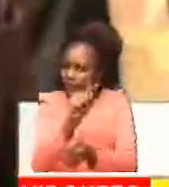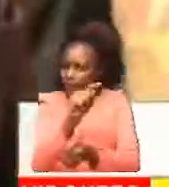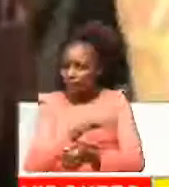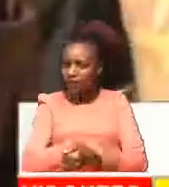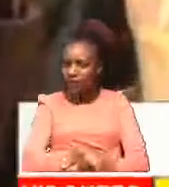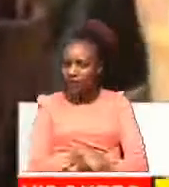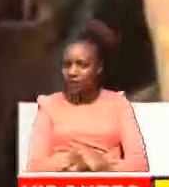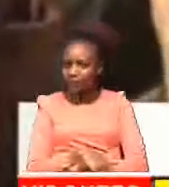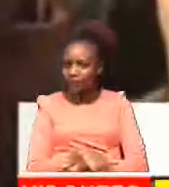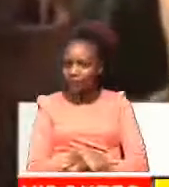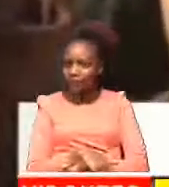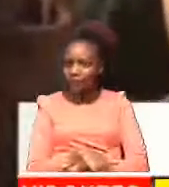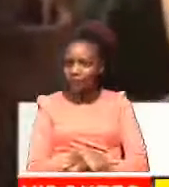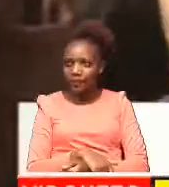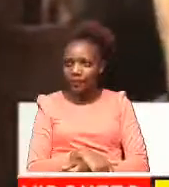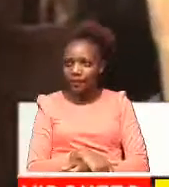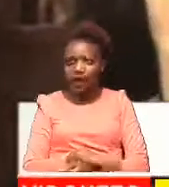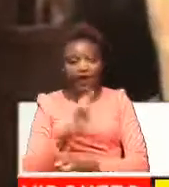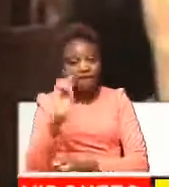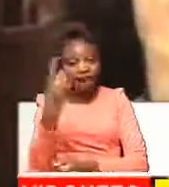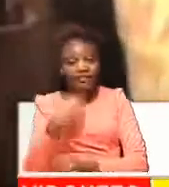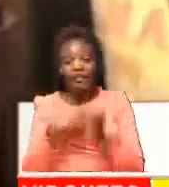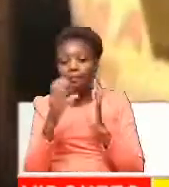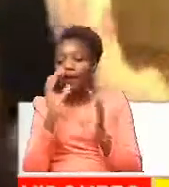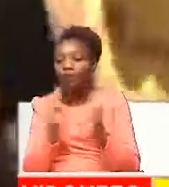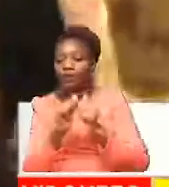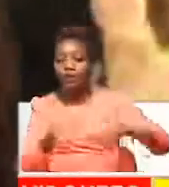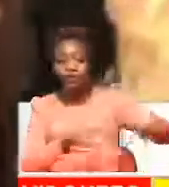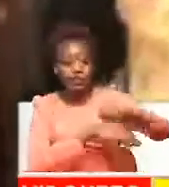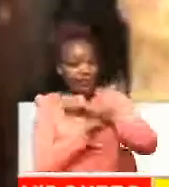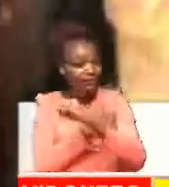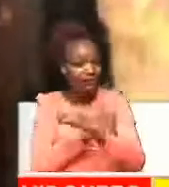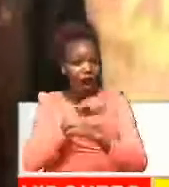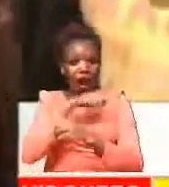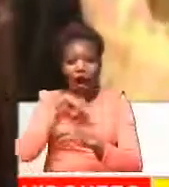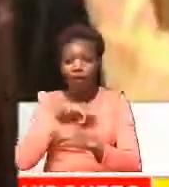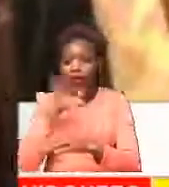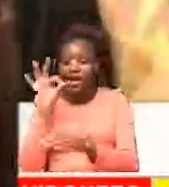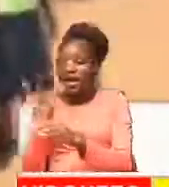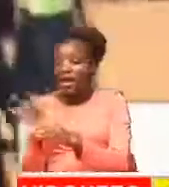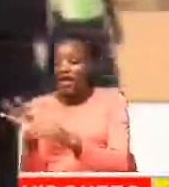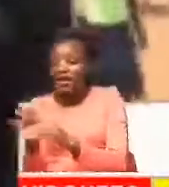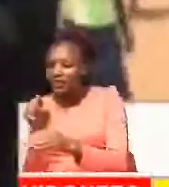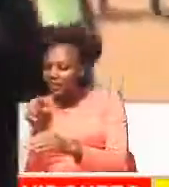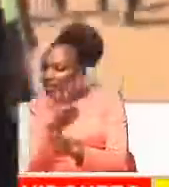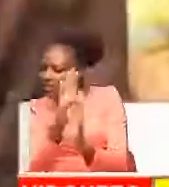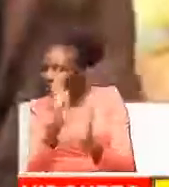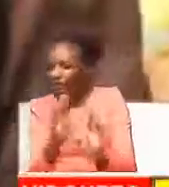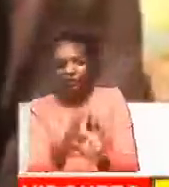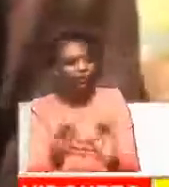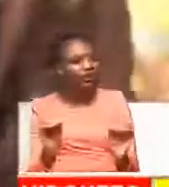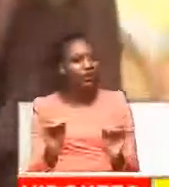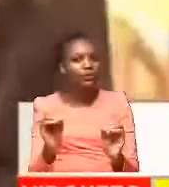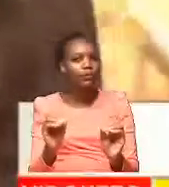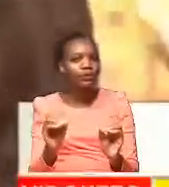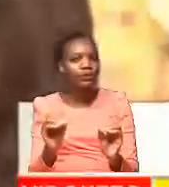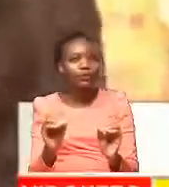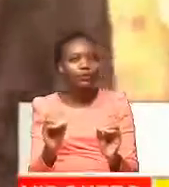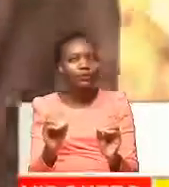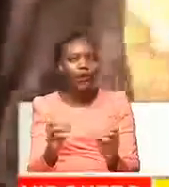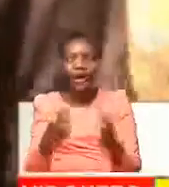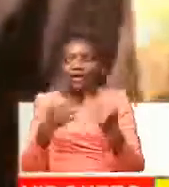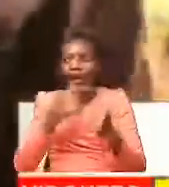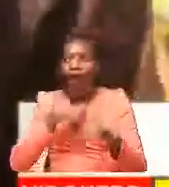all sinajua chief kurugati. Atujachagua kagone Kipsaina. Itakuwa corona jinatuua.